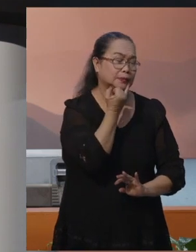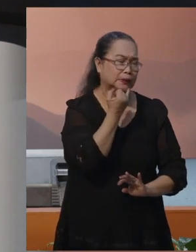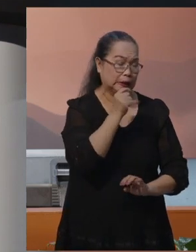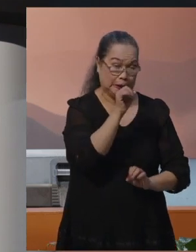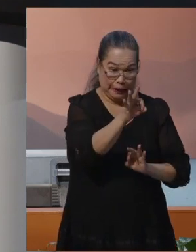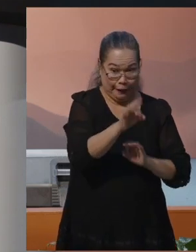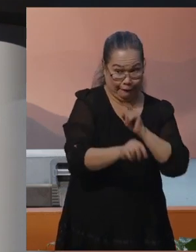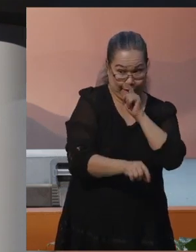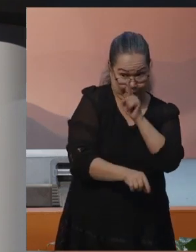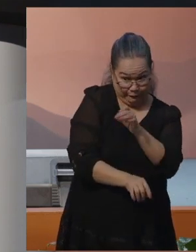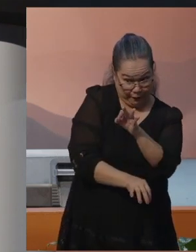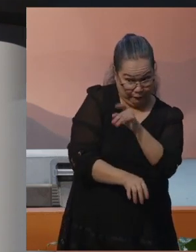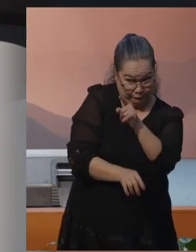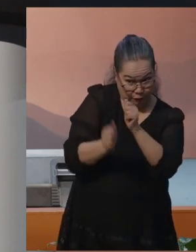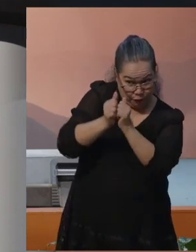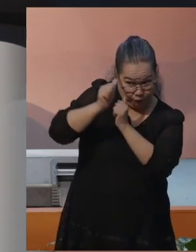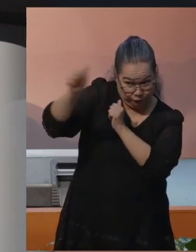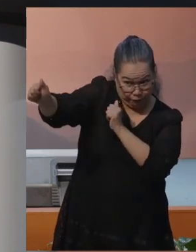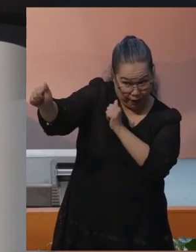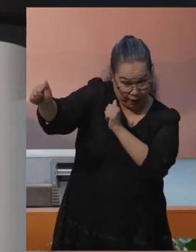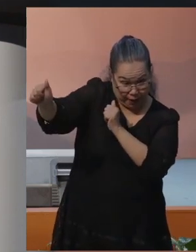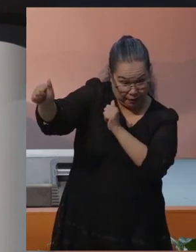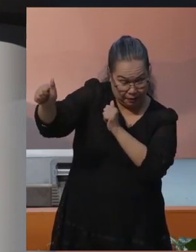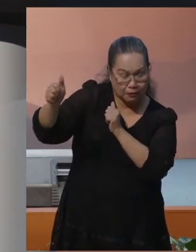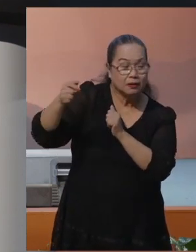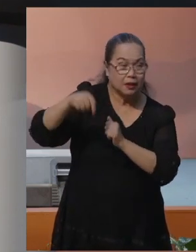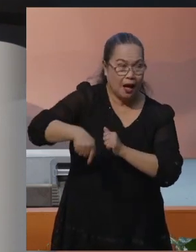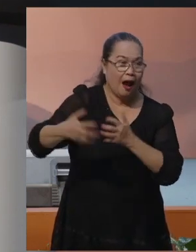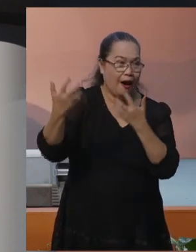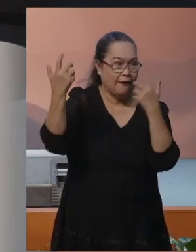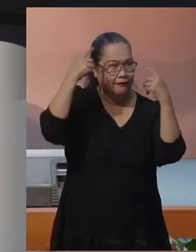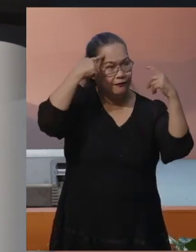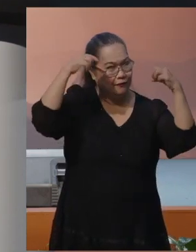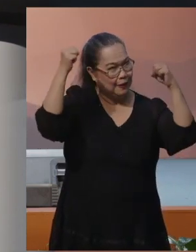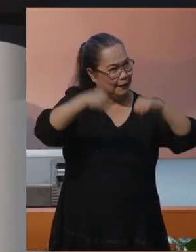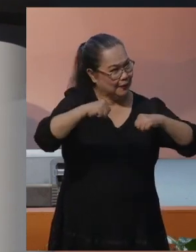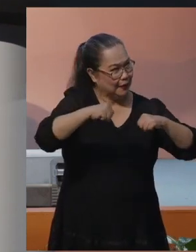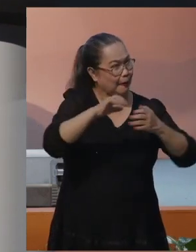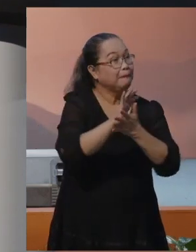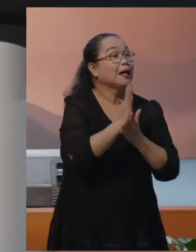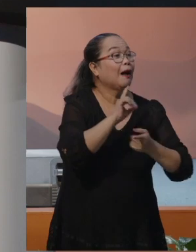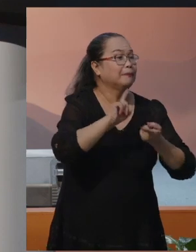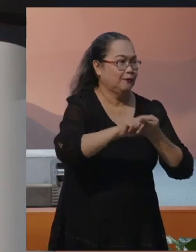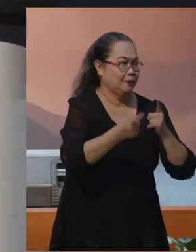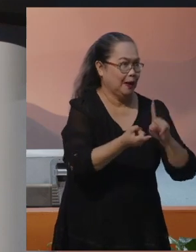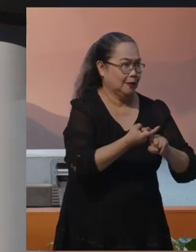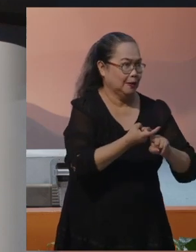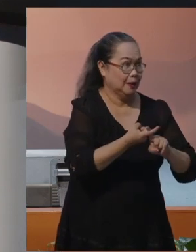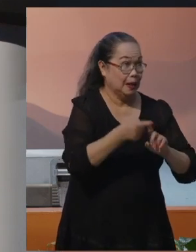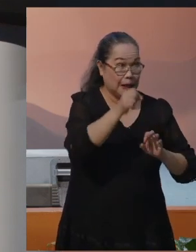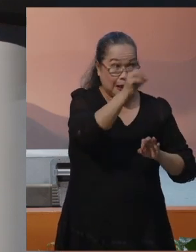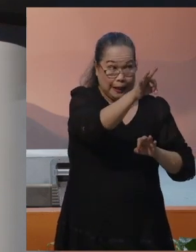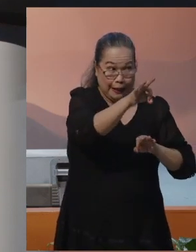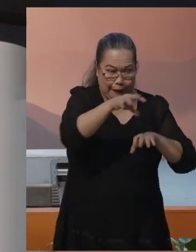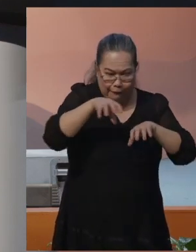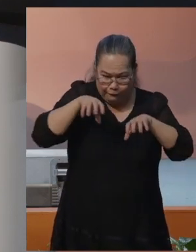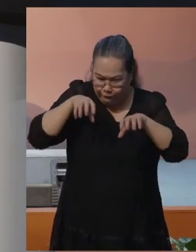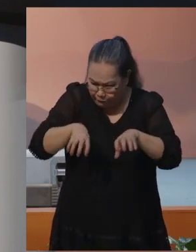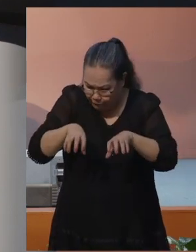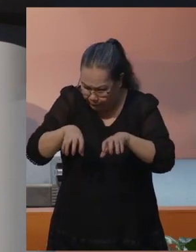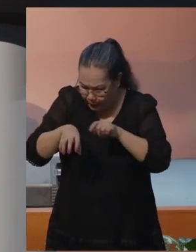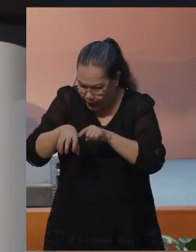kapag taga-malayong bayan, pwedeng magkaroon ng kasunduan. Pero kung sila ay taga-roon sa Kanaan, sila